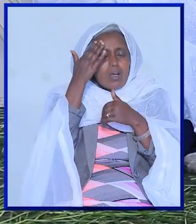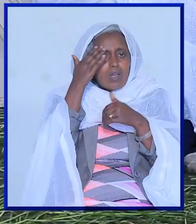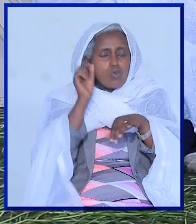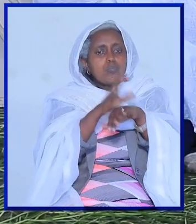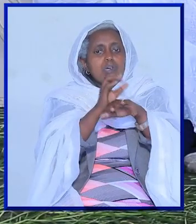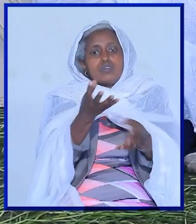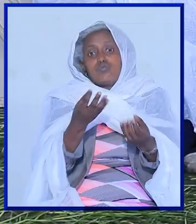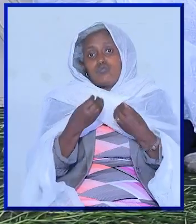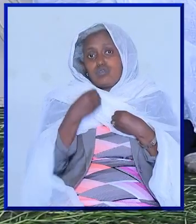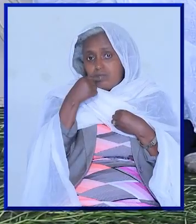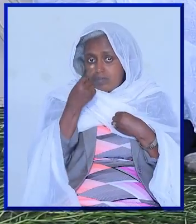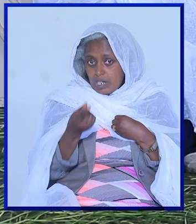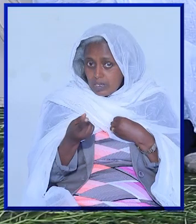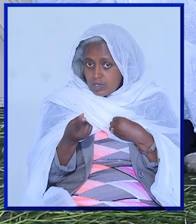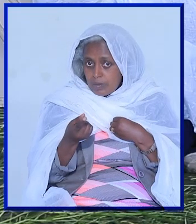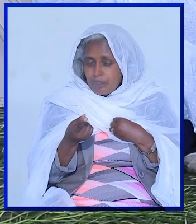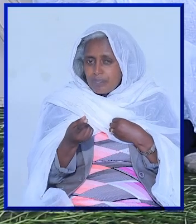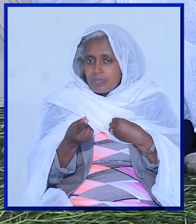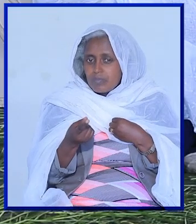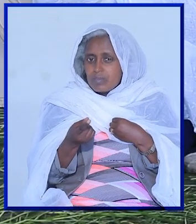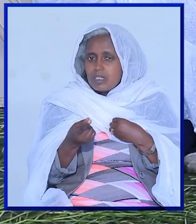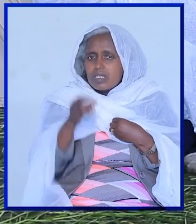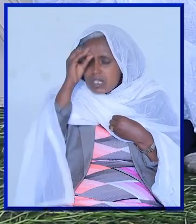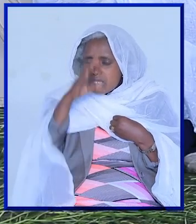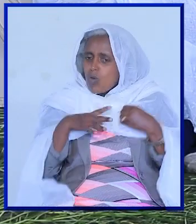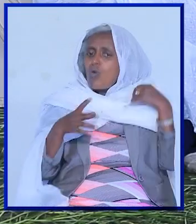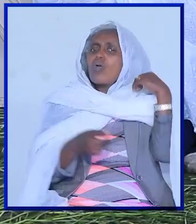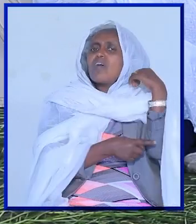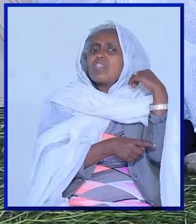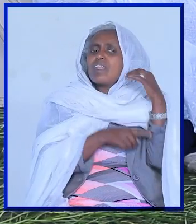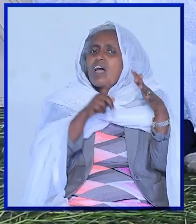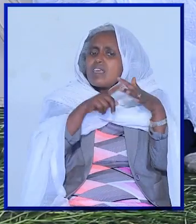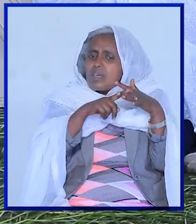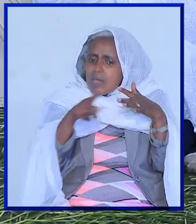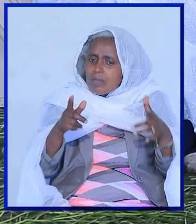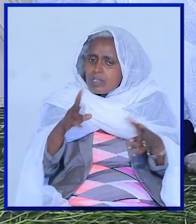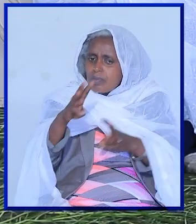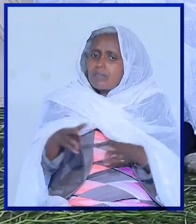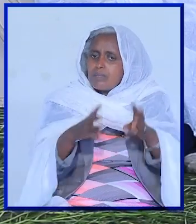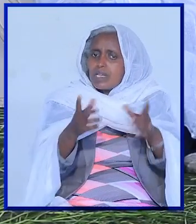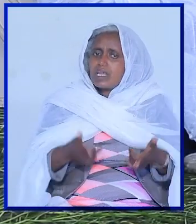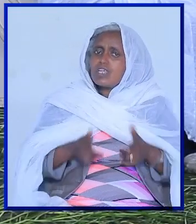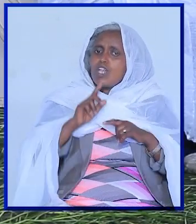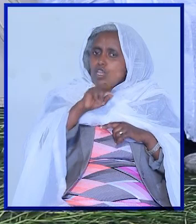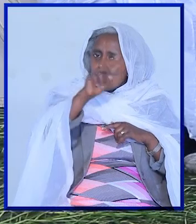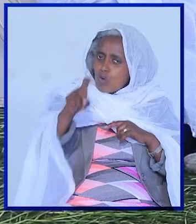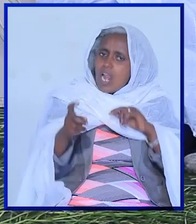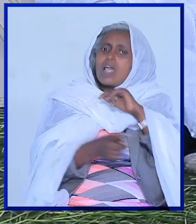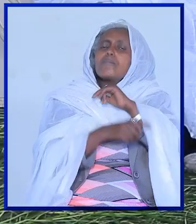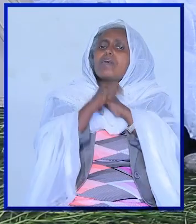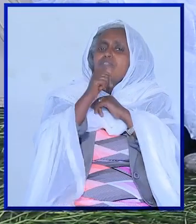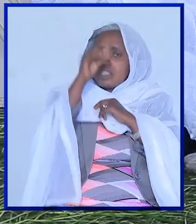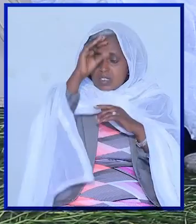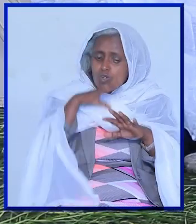ምክራችሁን ለግሱኝ ነው ያለችን እህታችን። እንደው ሰው ከፈተና የሚያመልጥበት መንገድ ይኖራል? የማይፈተንበት